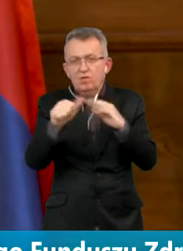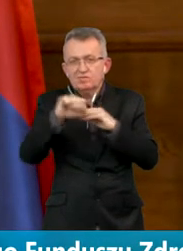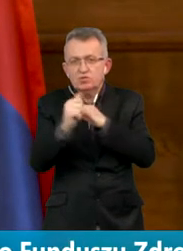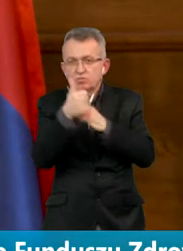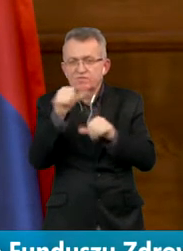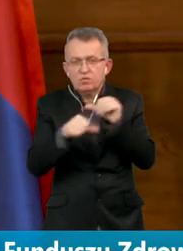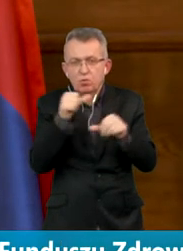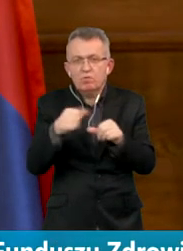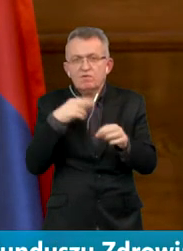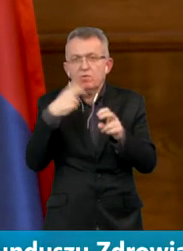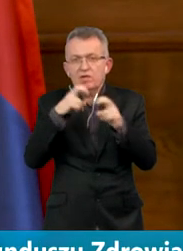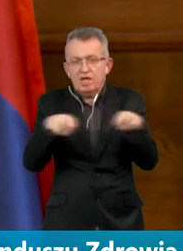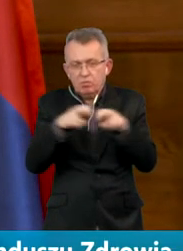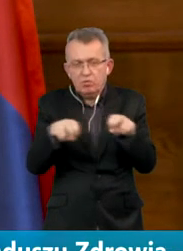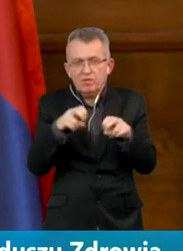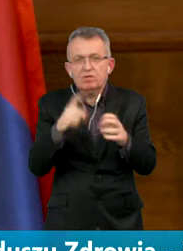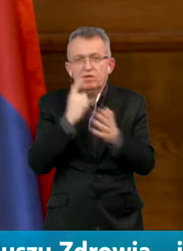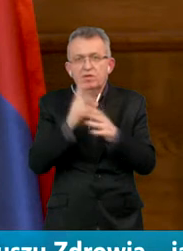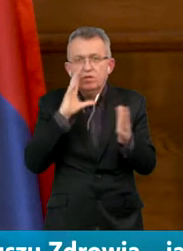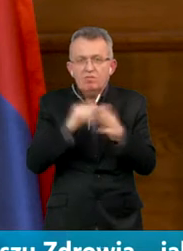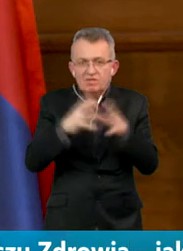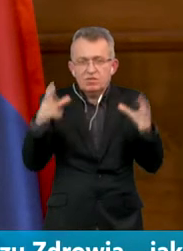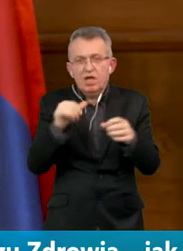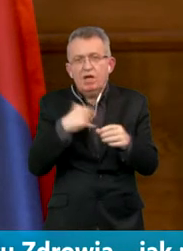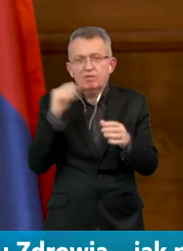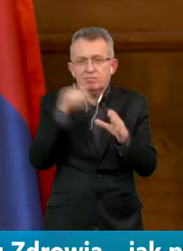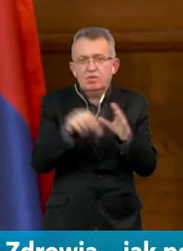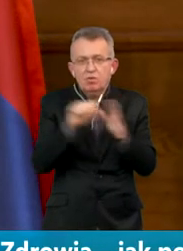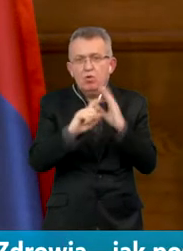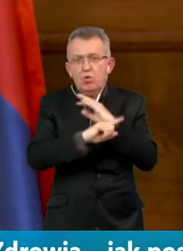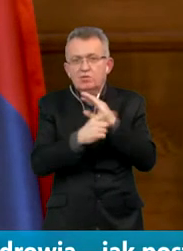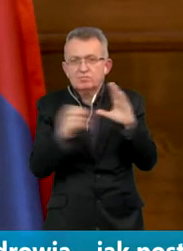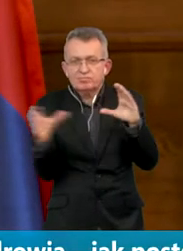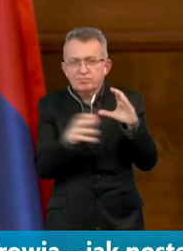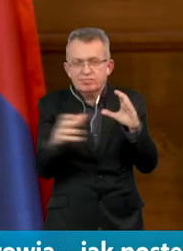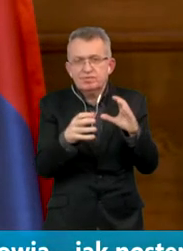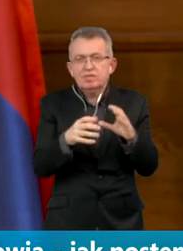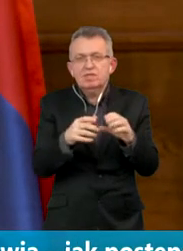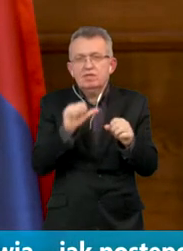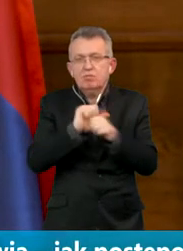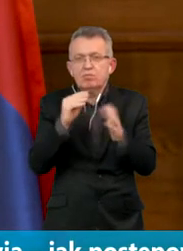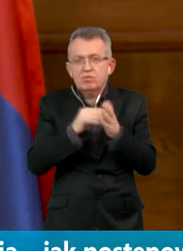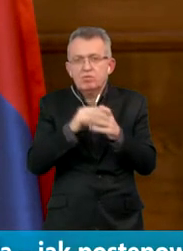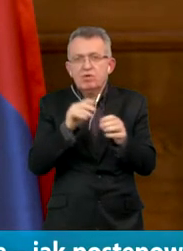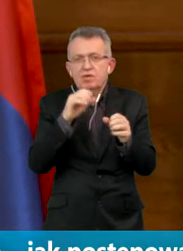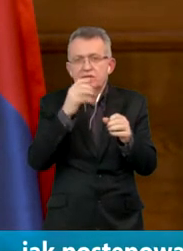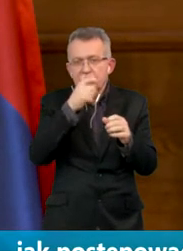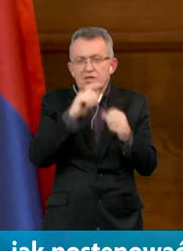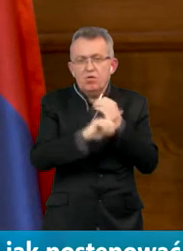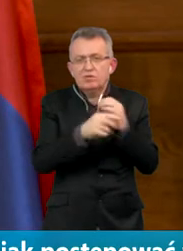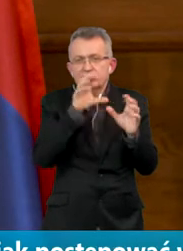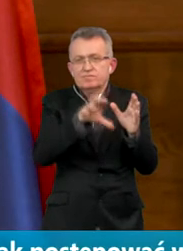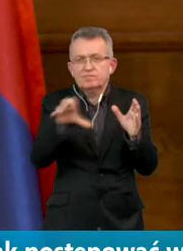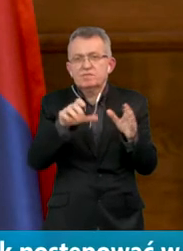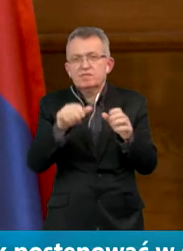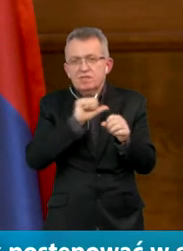Teraz wspólnota ją wyremontowała i powiększyła, żeby zmieścić kuby stojące na zewnątrz. Te są konieczne do segregacji śmieci. Nie ma innego miejsca, żeby postawić